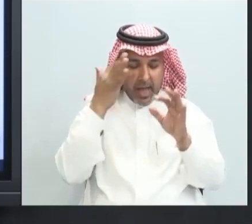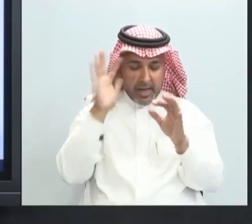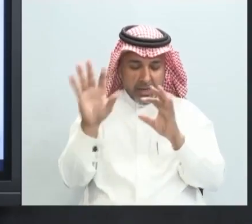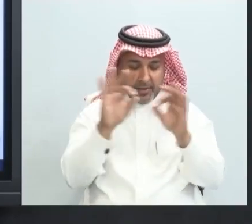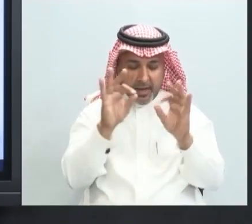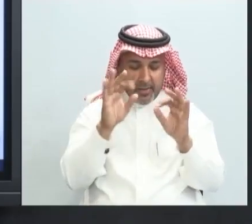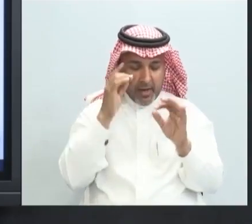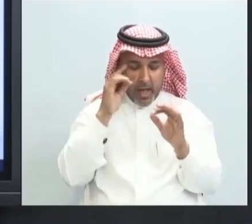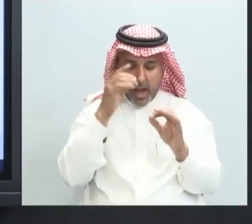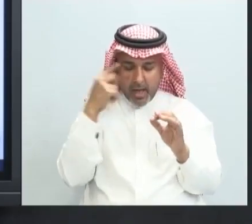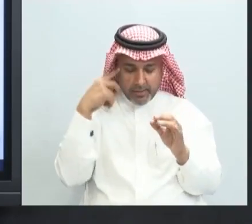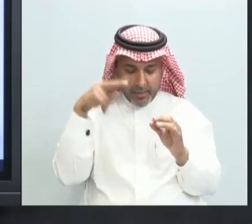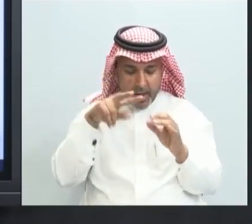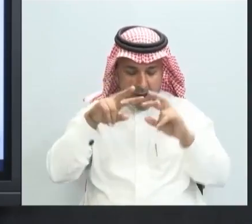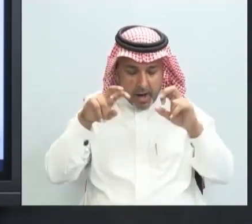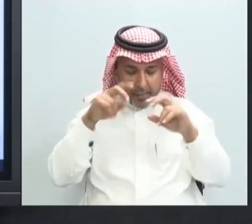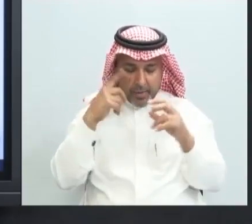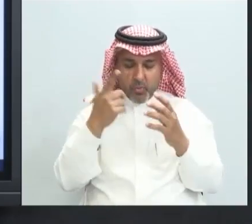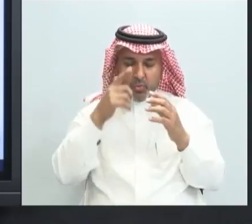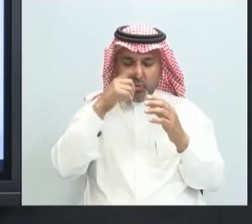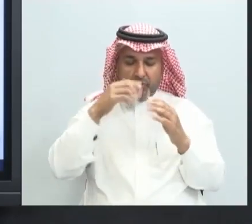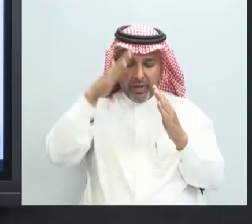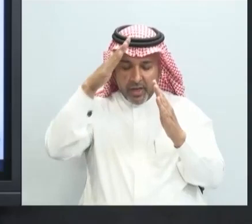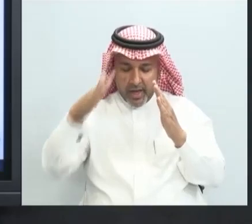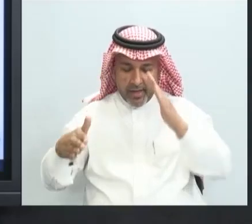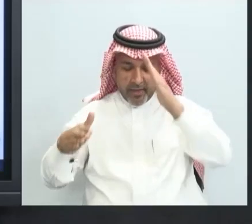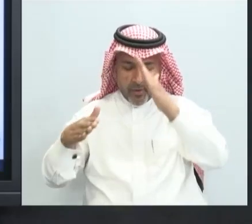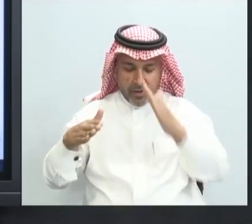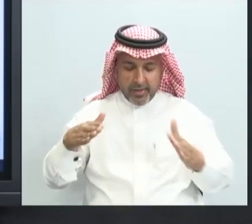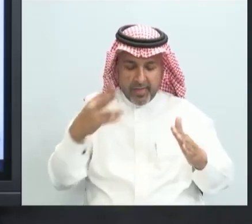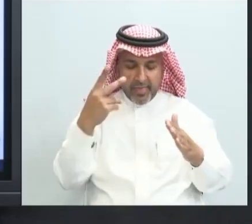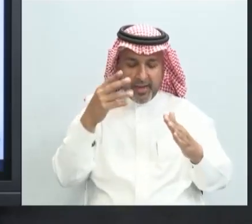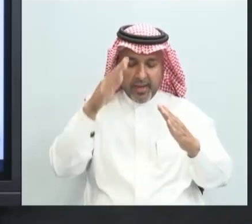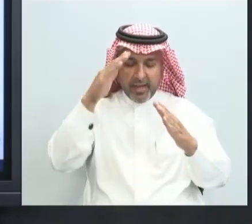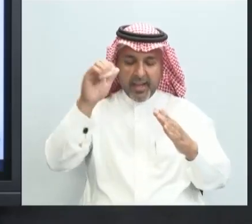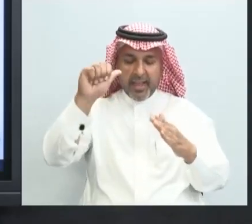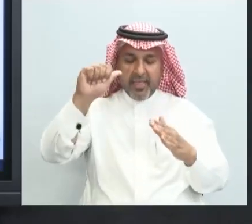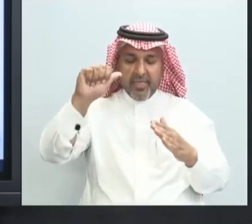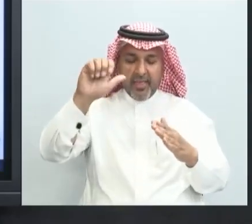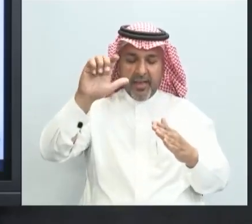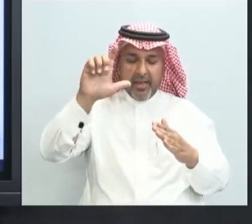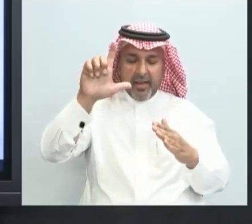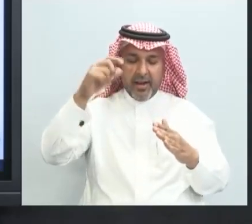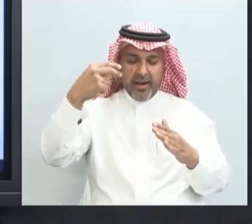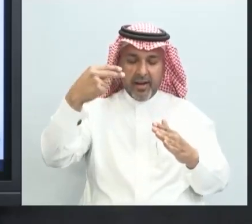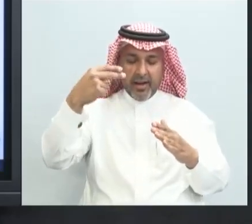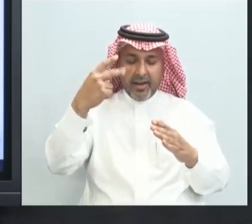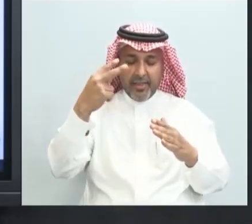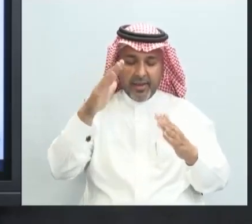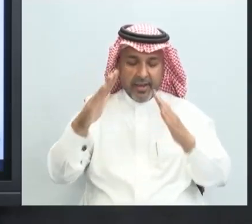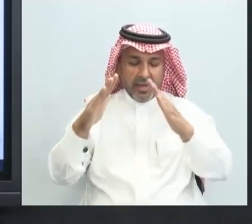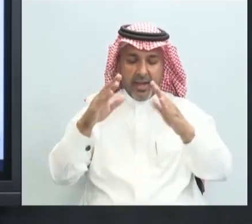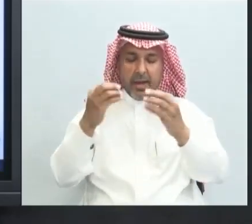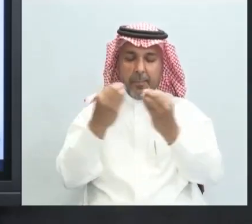محصوره ولازم اتاكد ان الخطوه اللي بعدها اني اوجد الزاويه الصغيره في قانون الجيوب اسهل لي من استخدم قانون جيوب